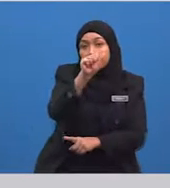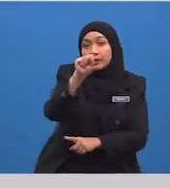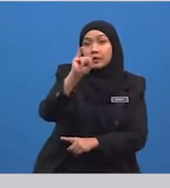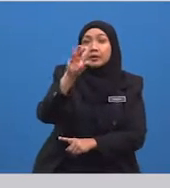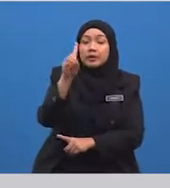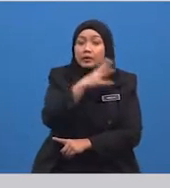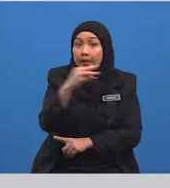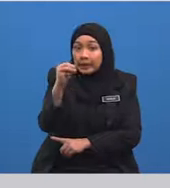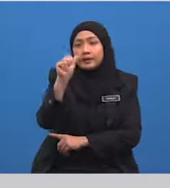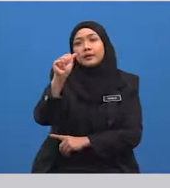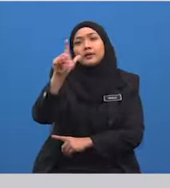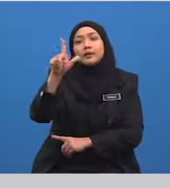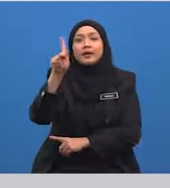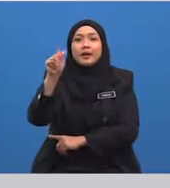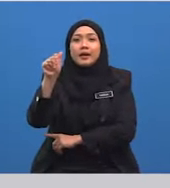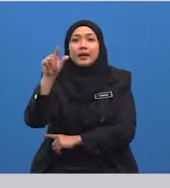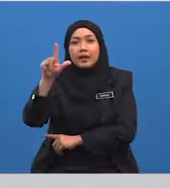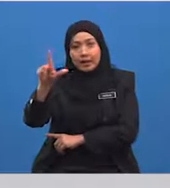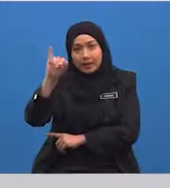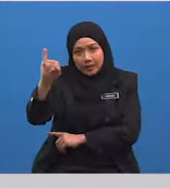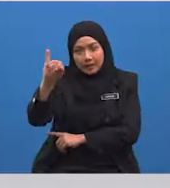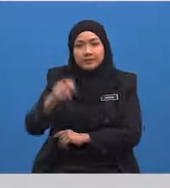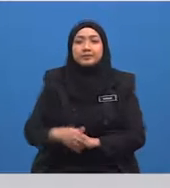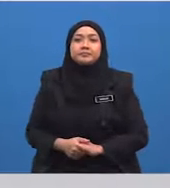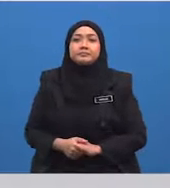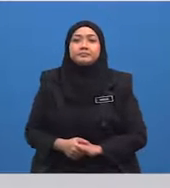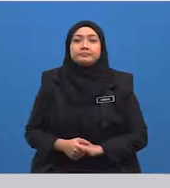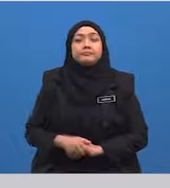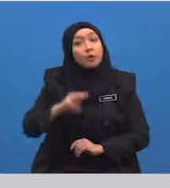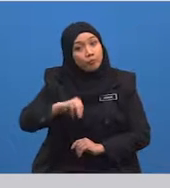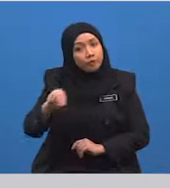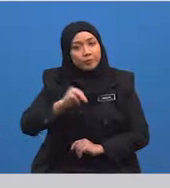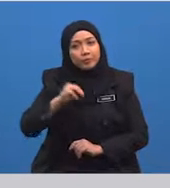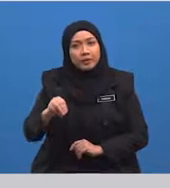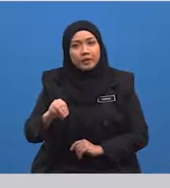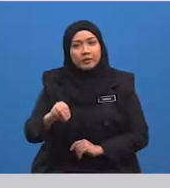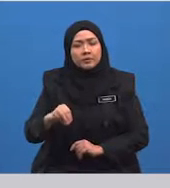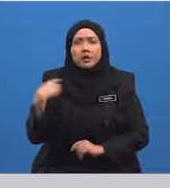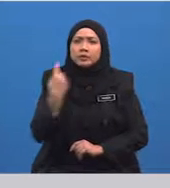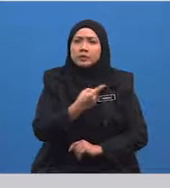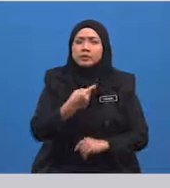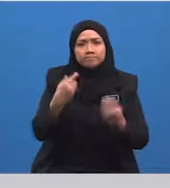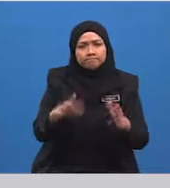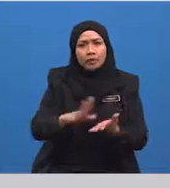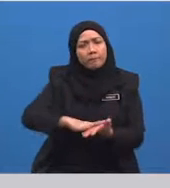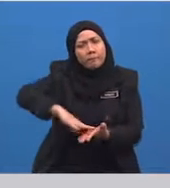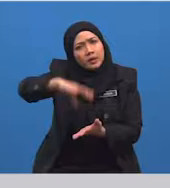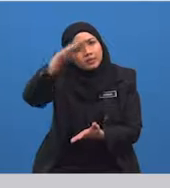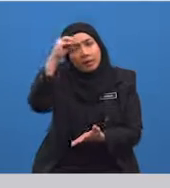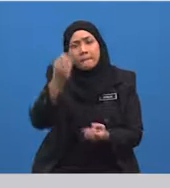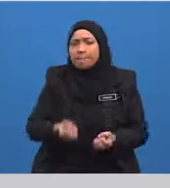dan alkali. Baiklah murid-murid, kita telah banyak mempelajari